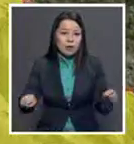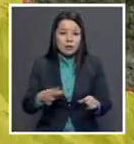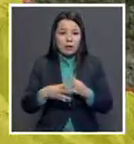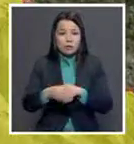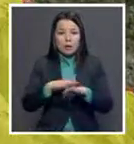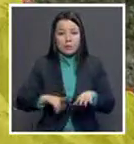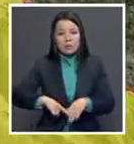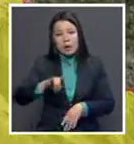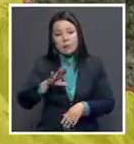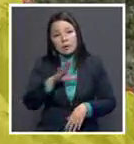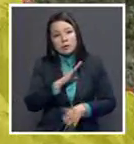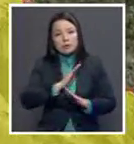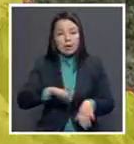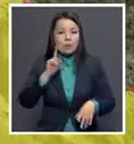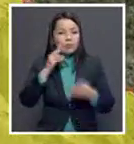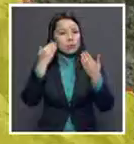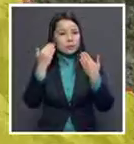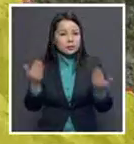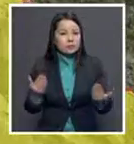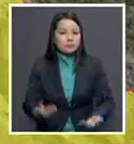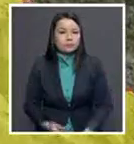жерде болған-болмағаны белгісіз.